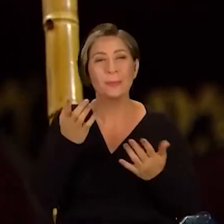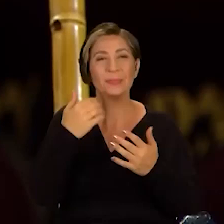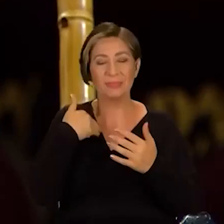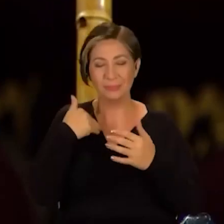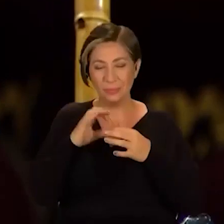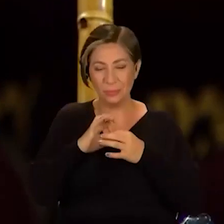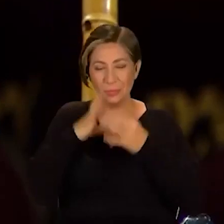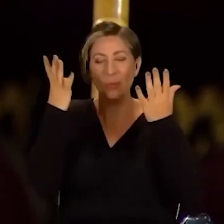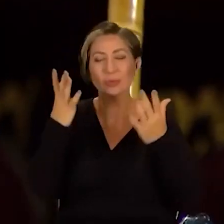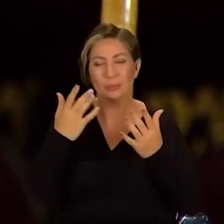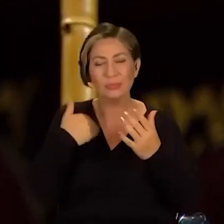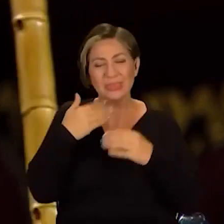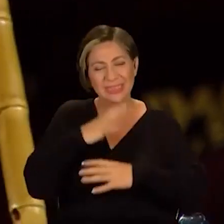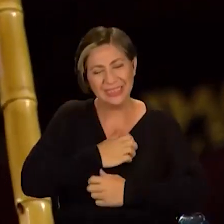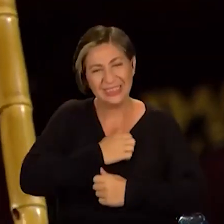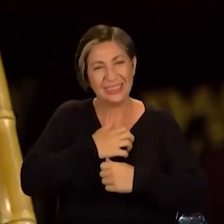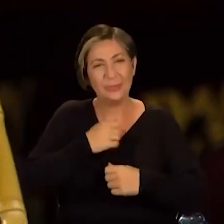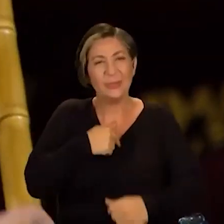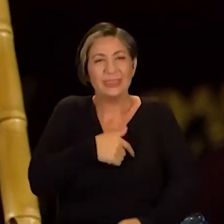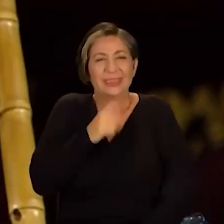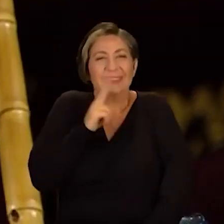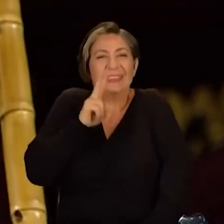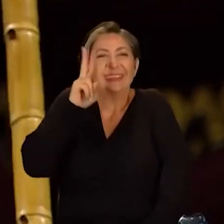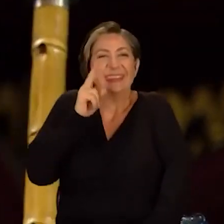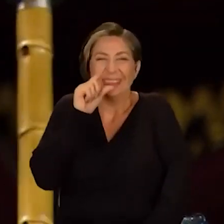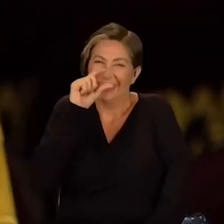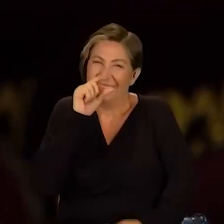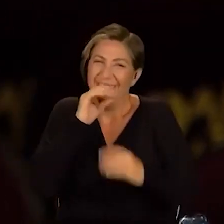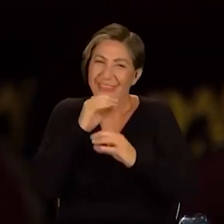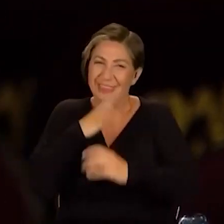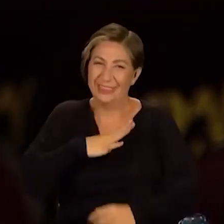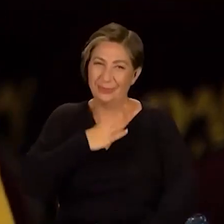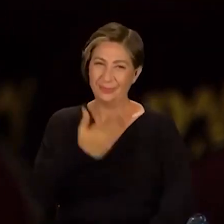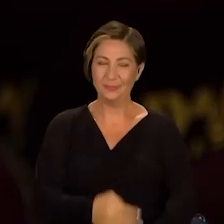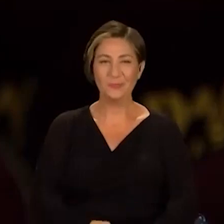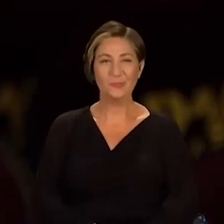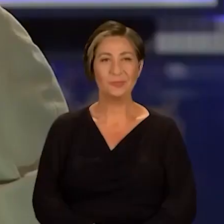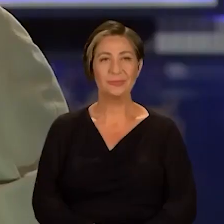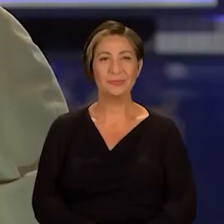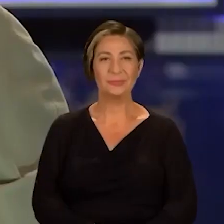çare. Derken böyle yüreğim tuhaf oluyor böyle. Onu bir kuplonu çalayım isterseniz. Buyursunlar efendim.